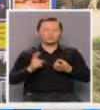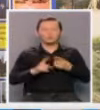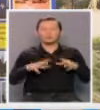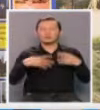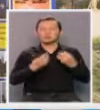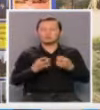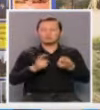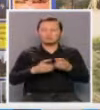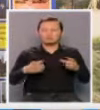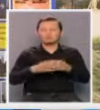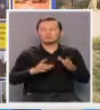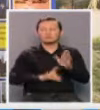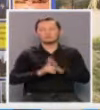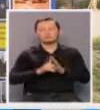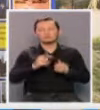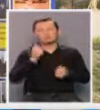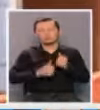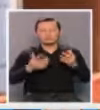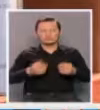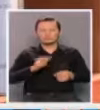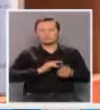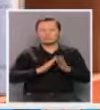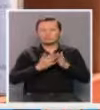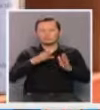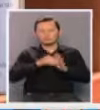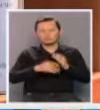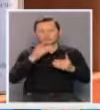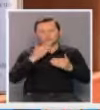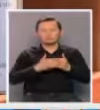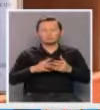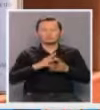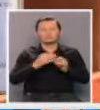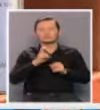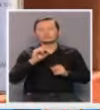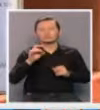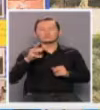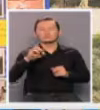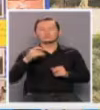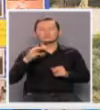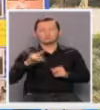бойынша күндіз-түні жұмыс жасап жатырмыз осы кітапханамен бірге. Жалпы Бауыржан Момышұлы,